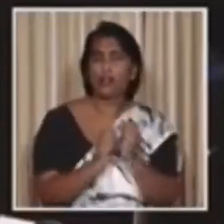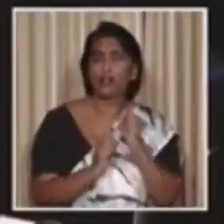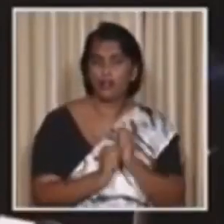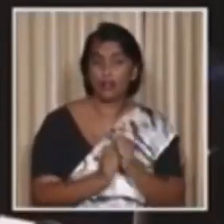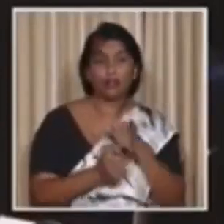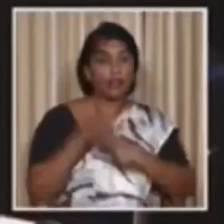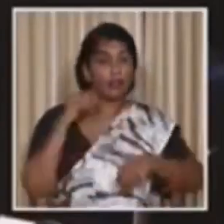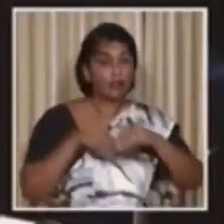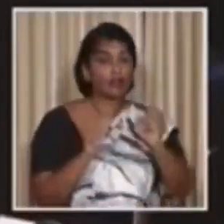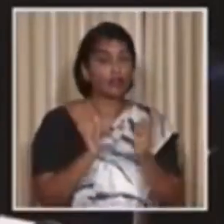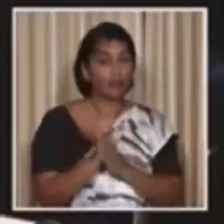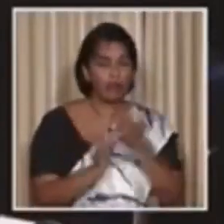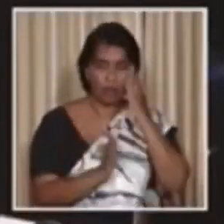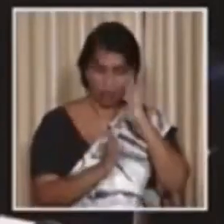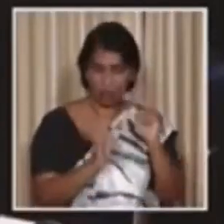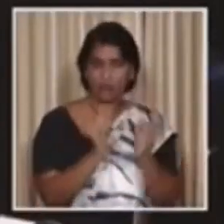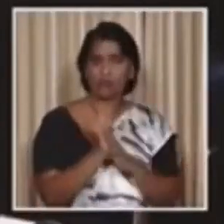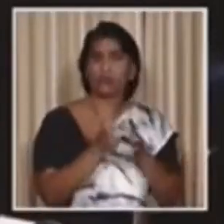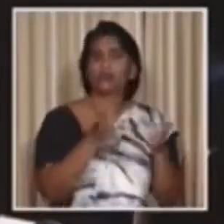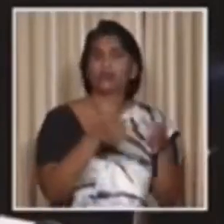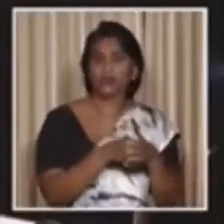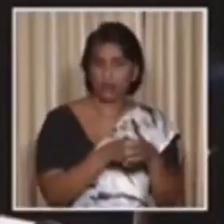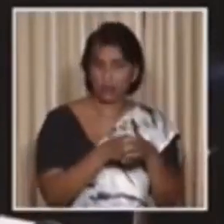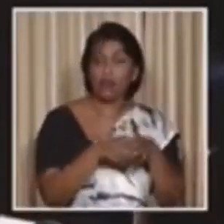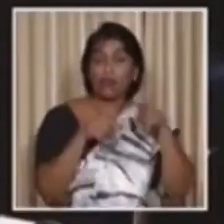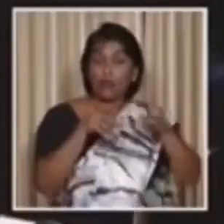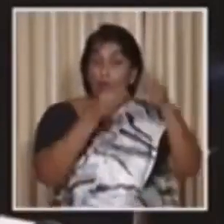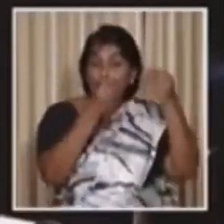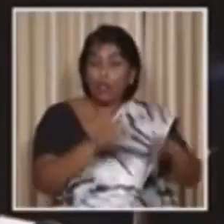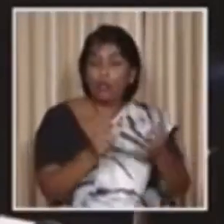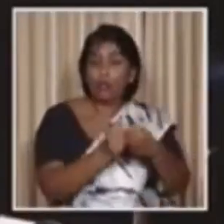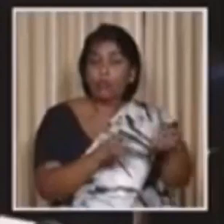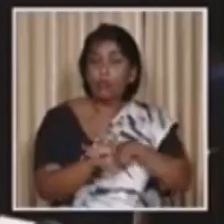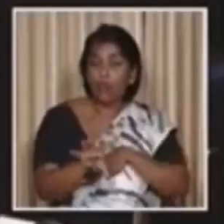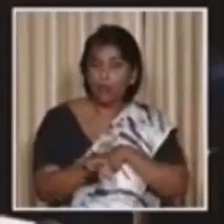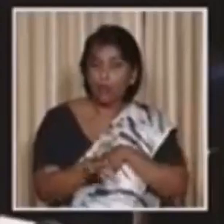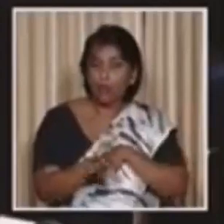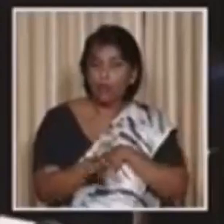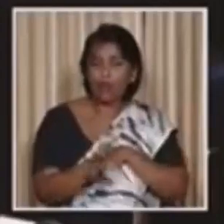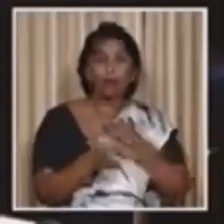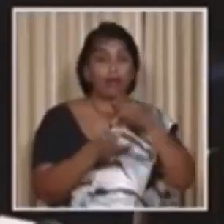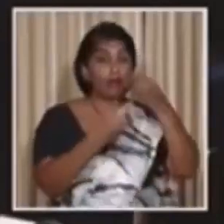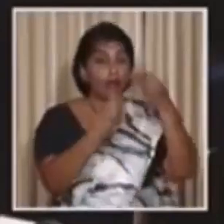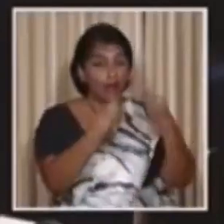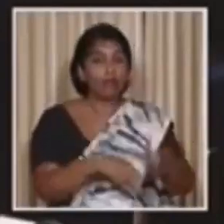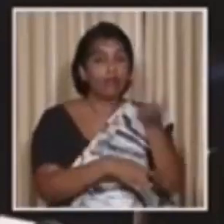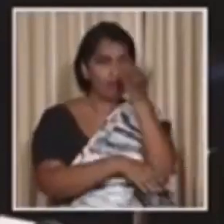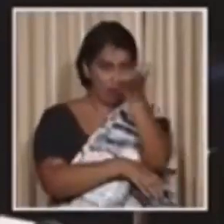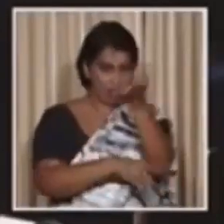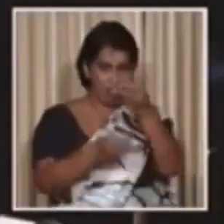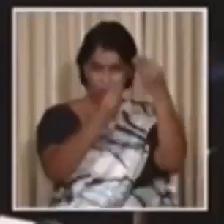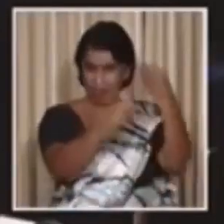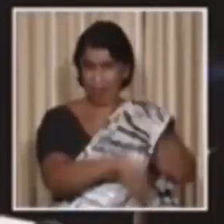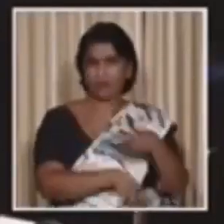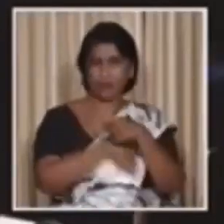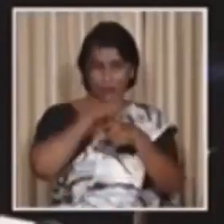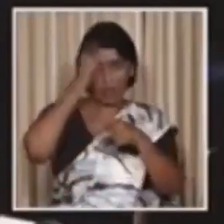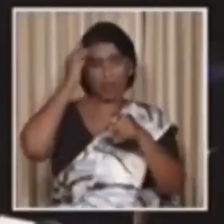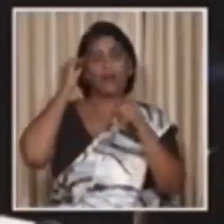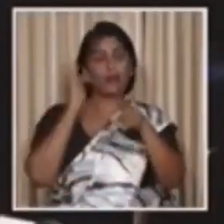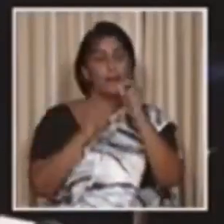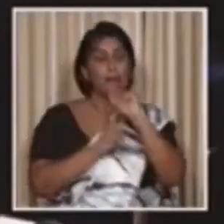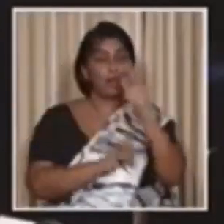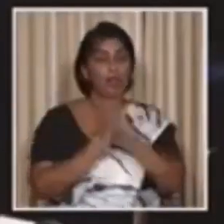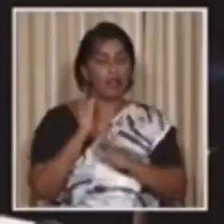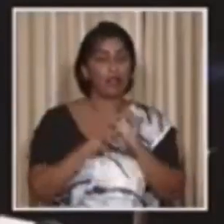හදන්නේ? මැතිවරණ කොමිටු සභාව ස්වාධීන කොමිටු සභාව. දැන් අඩපණ කරන්න හදන්නේ කවුද? අඩපණ කරන්න හදන්නේ තමුන්වහන්සේලා. මේ පාර්ලිමේන්තු